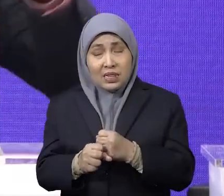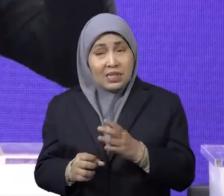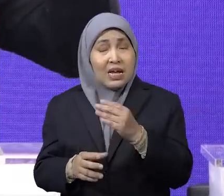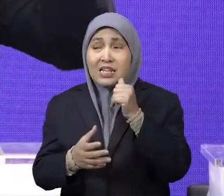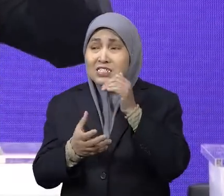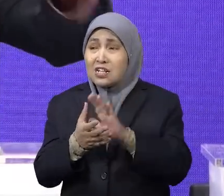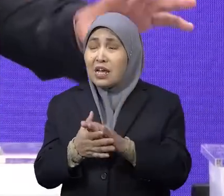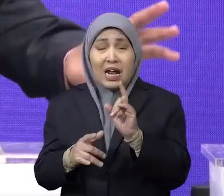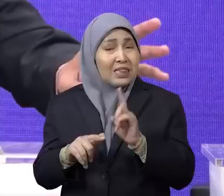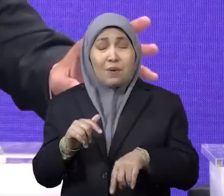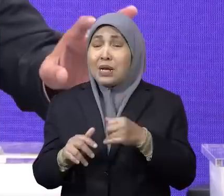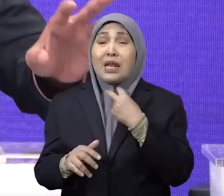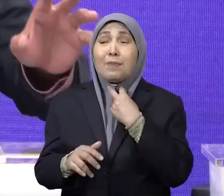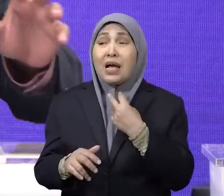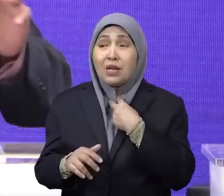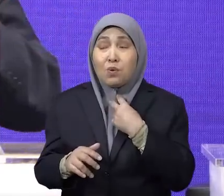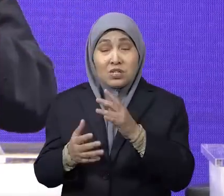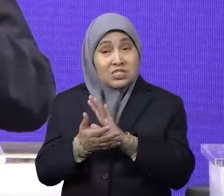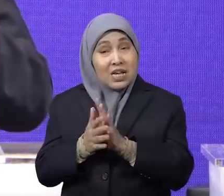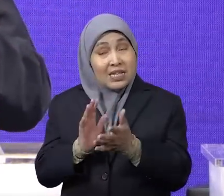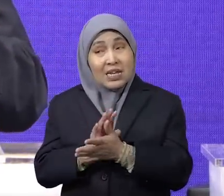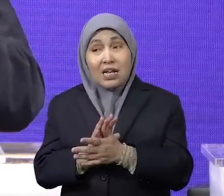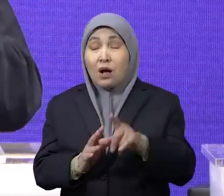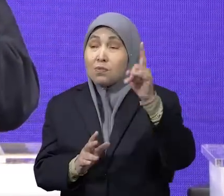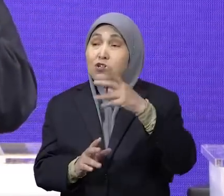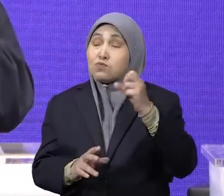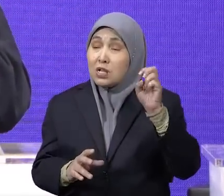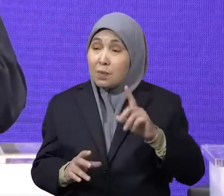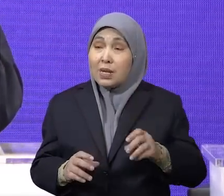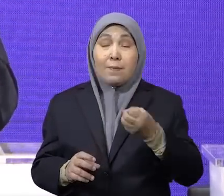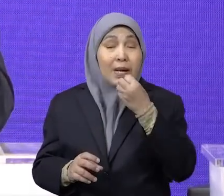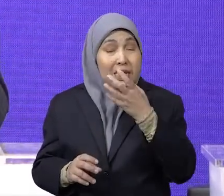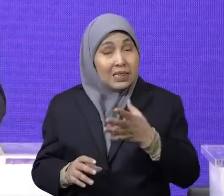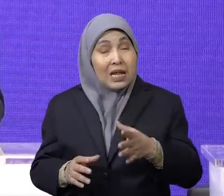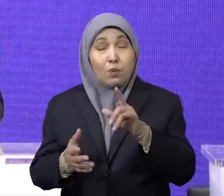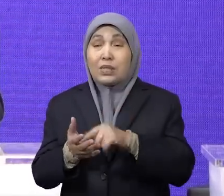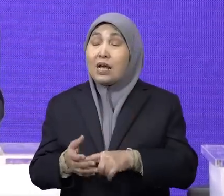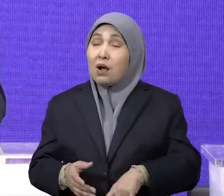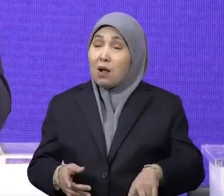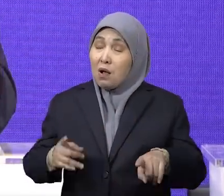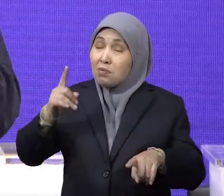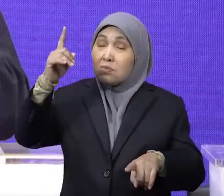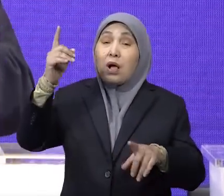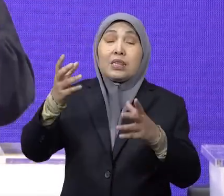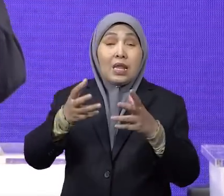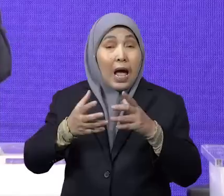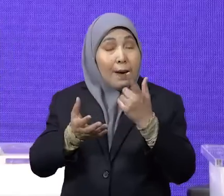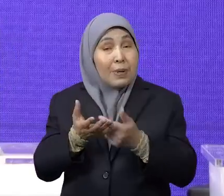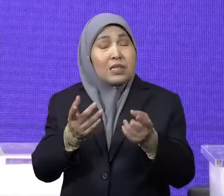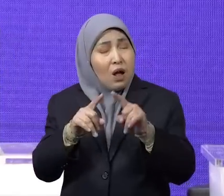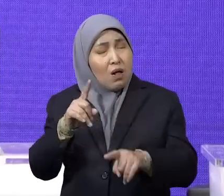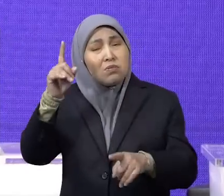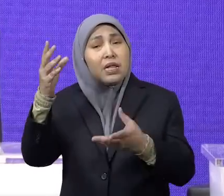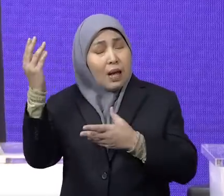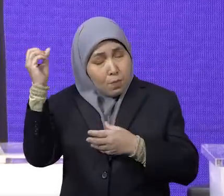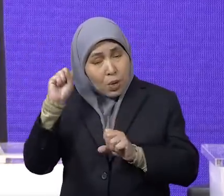dan isteri aku dah tak boleh nak mengandung dah. Jadi Allah Taala kata kadzalika yaf'alullahu ma kadzalika Allah yaf'alu ma yasha. Itulah Allah